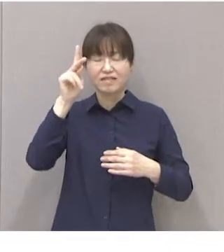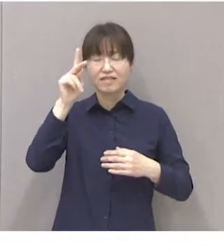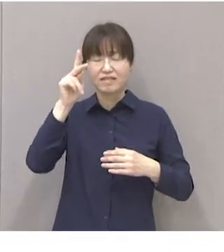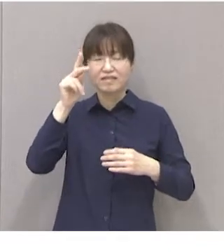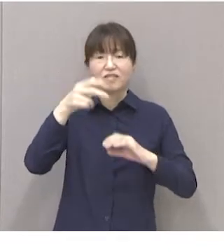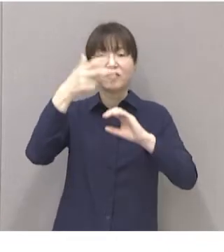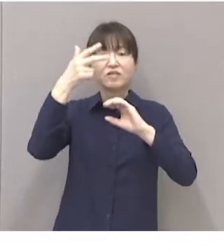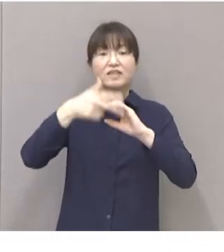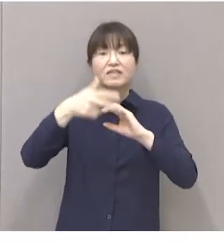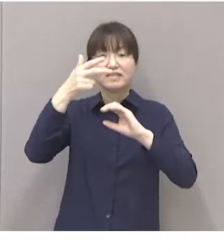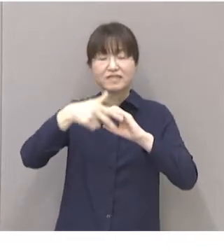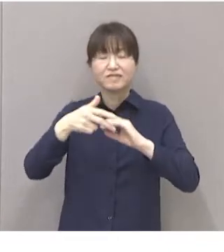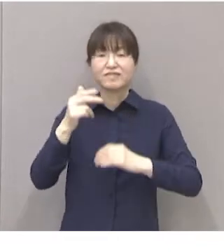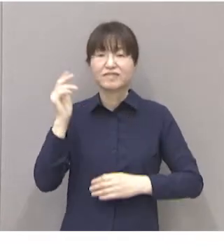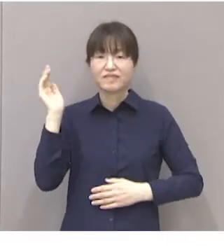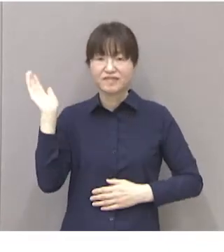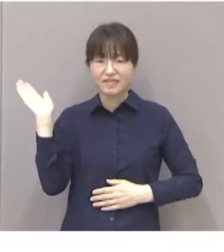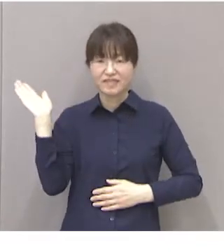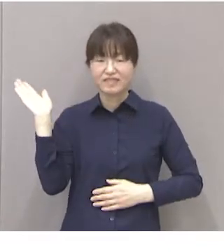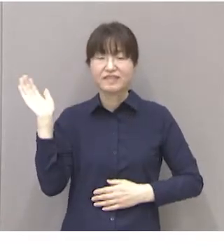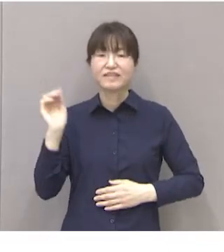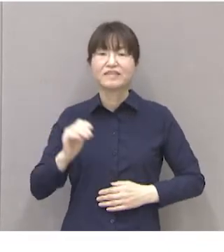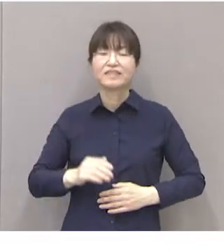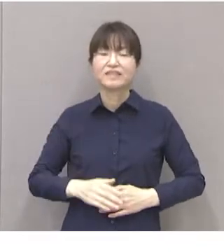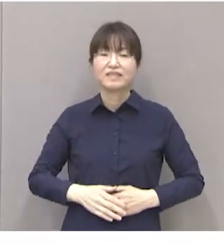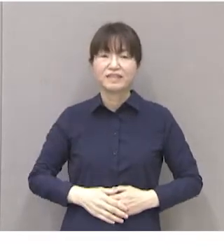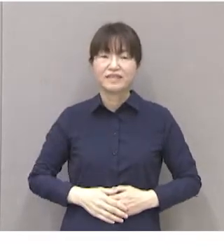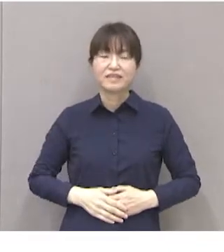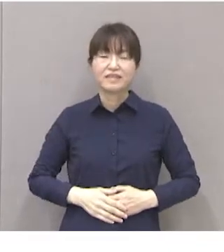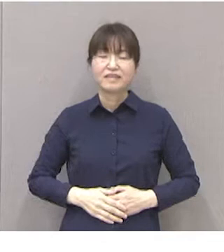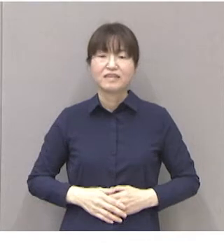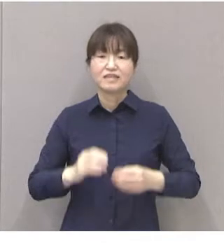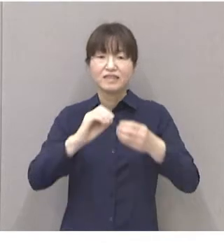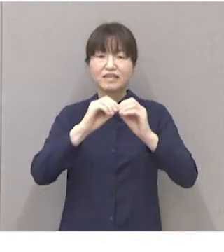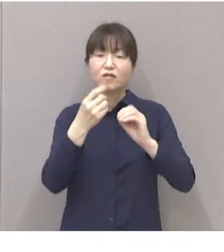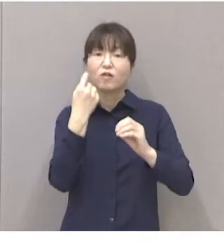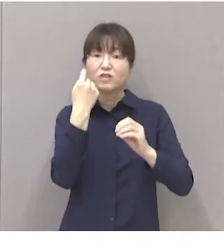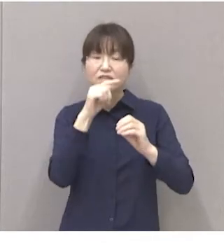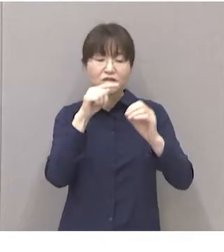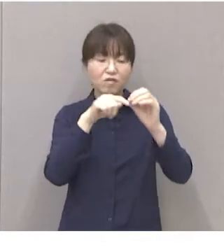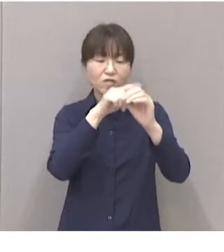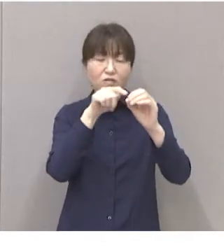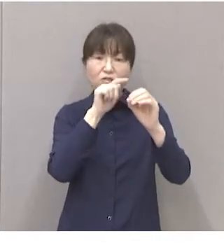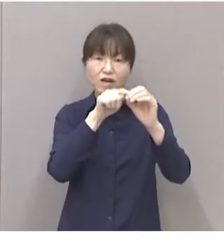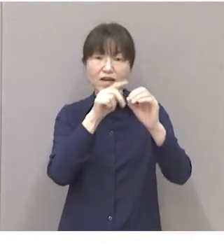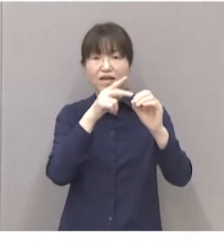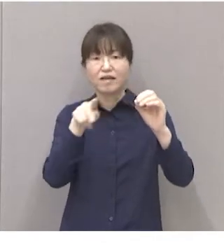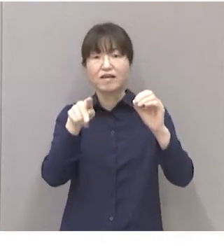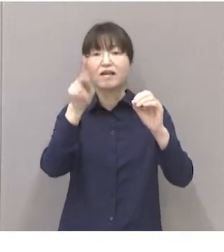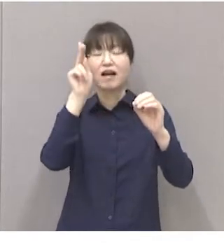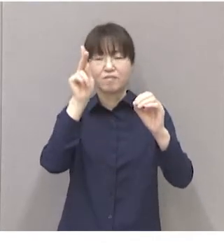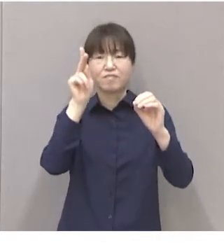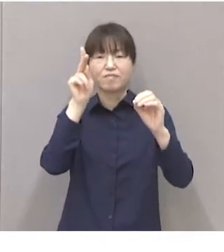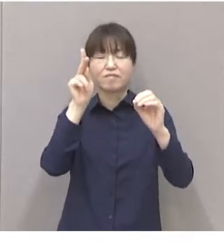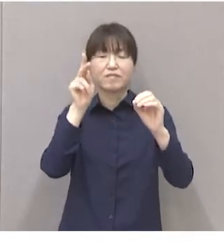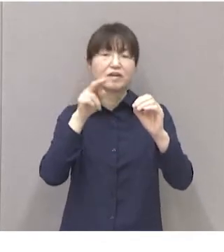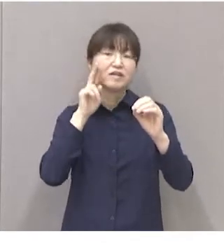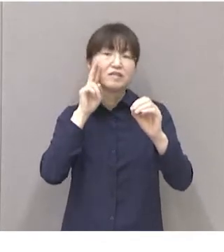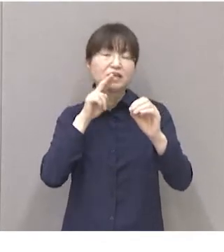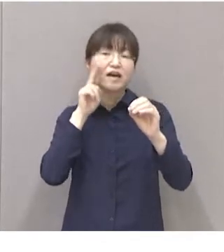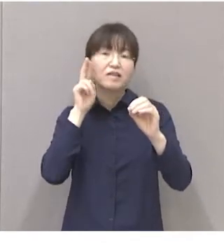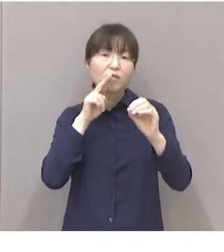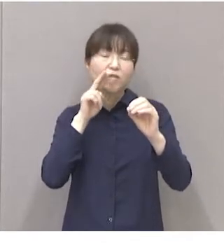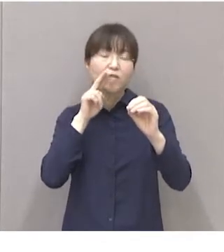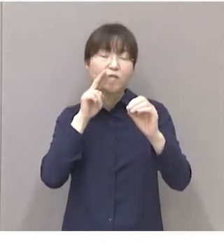を写真で出してるんですけどあのう白いところが元のところですねでちょっと茶色っぽいところは